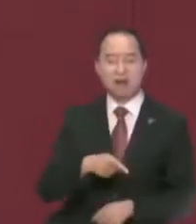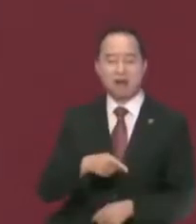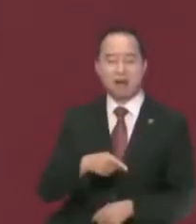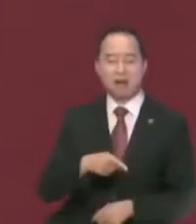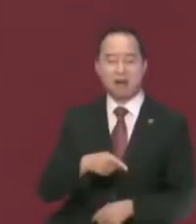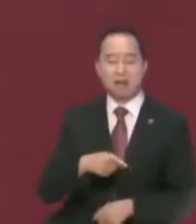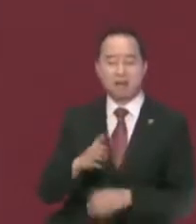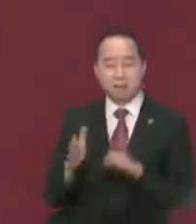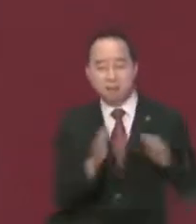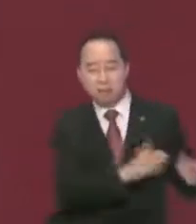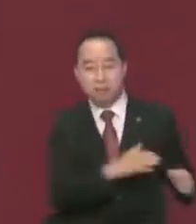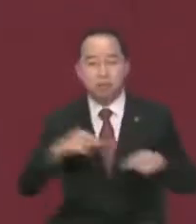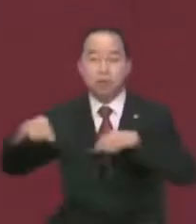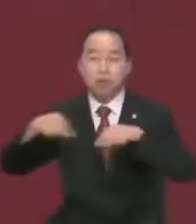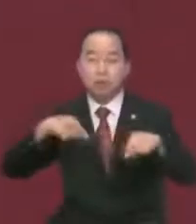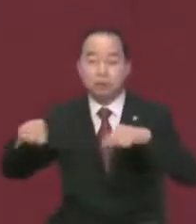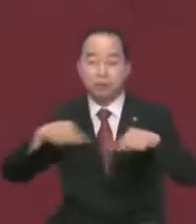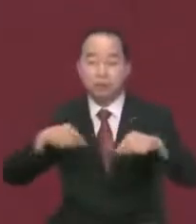정치는 어떻습니까?